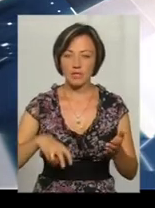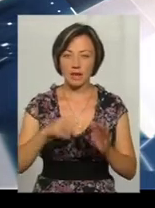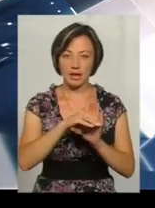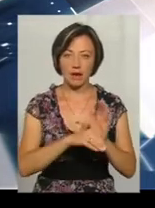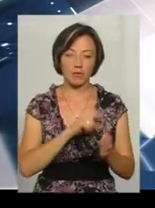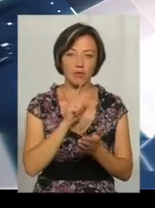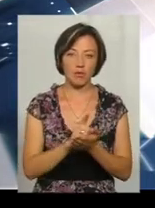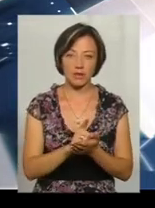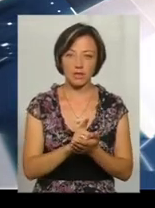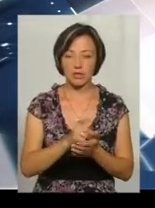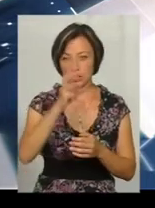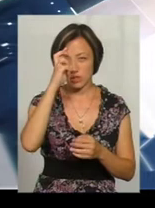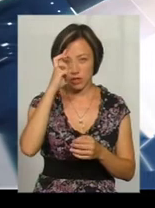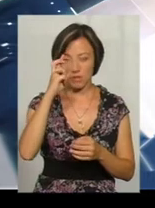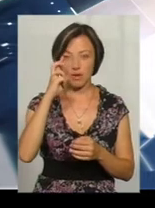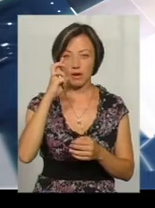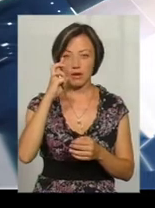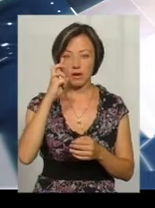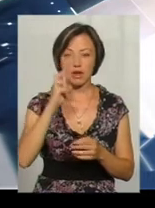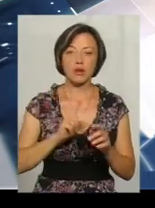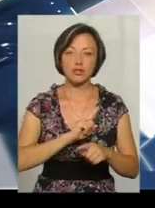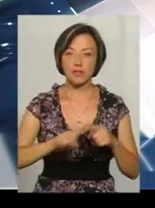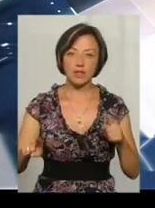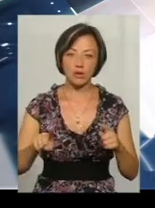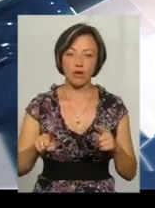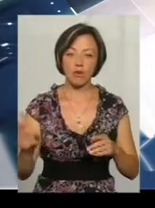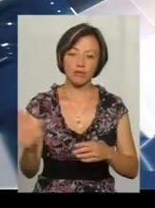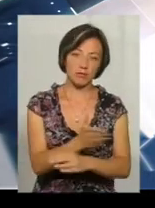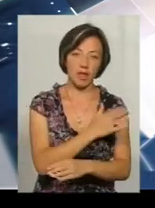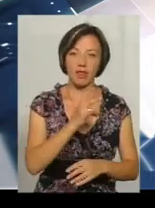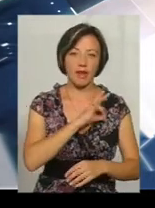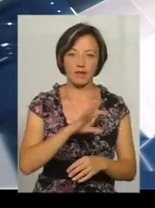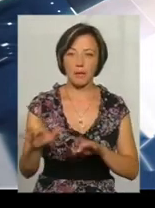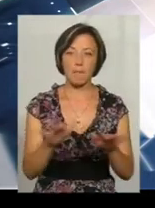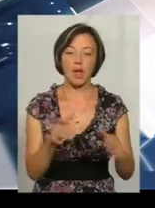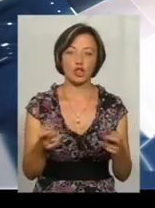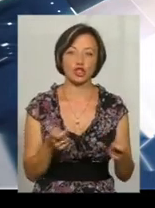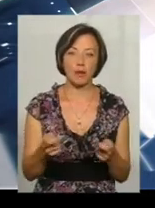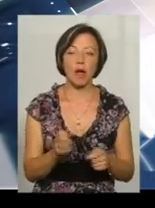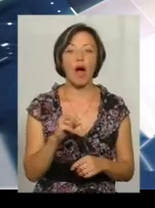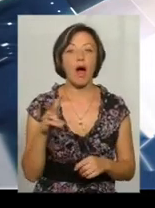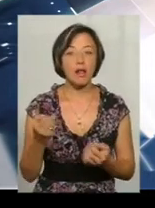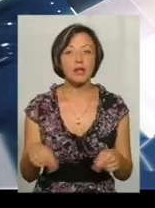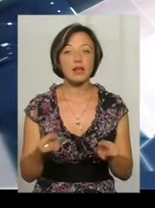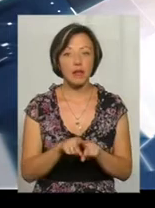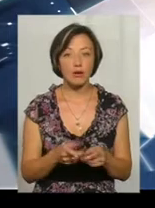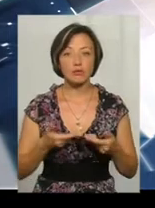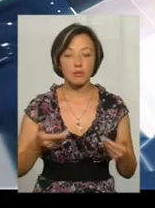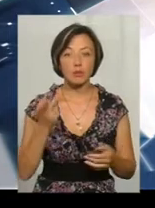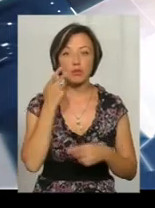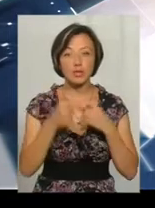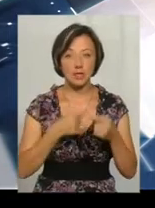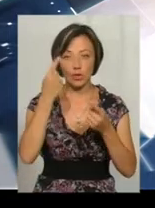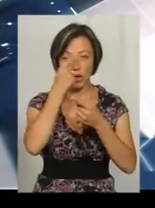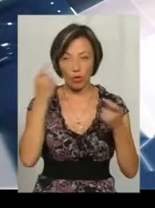повинні, держава має надзвичайно швидко прощатися із неефективними менеджерами. Але також ми постійно наголошуємо,